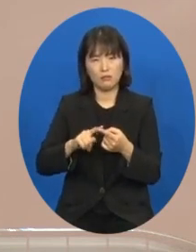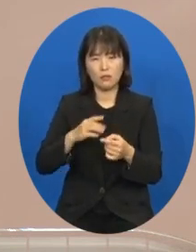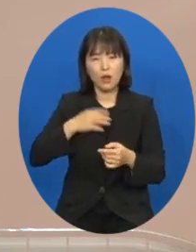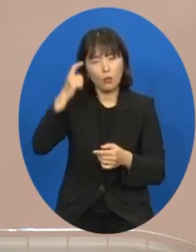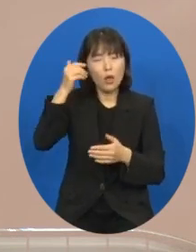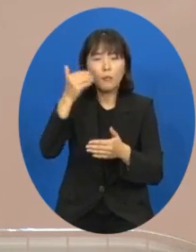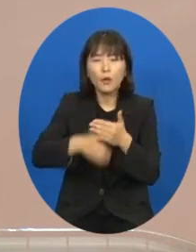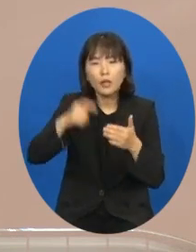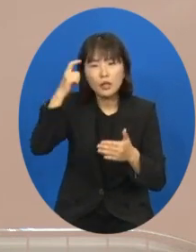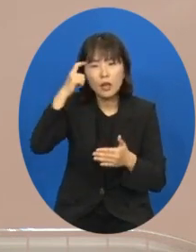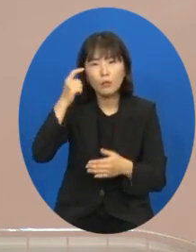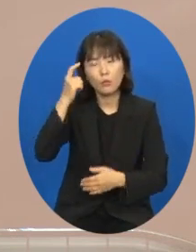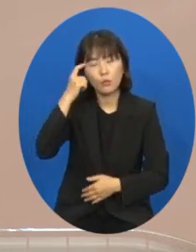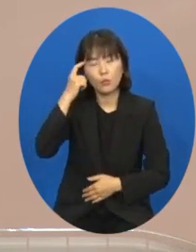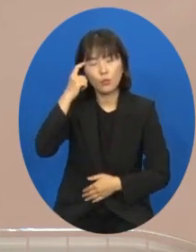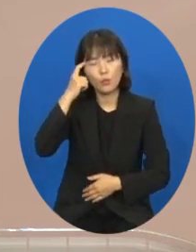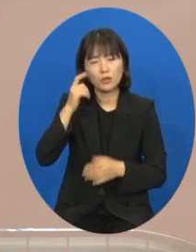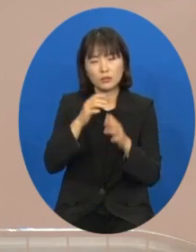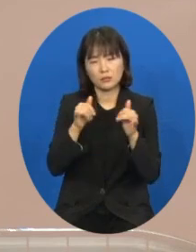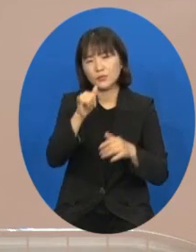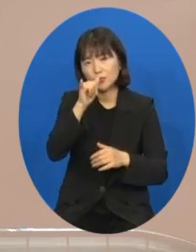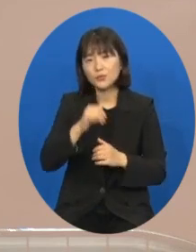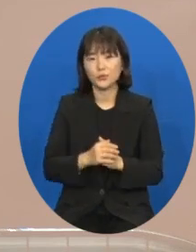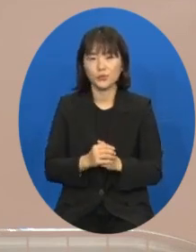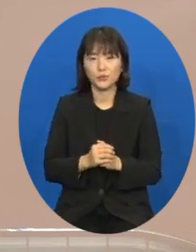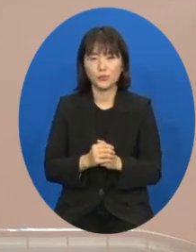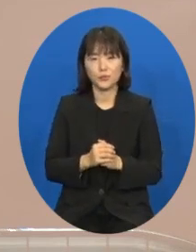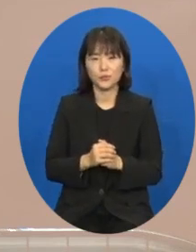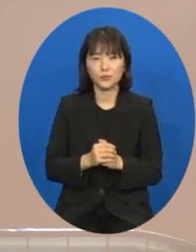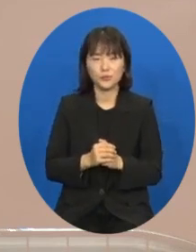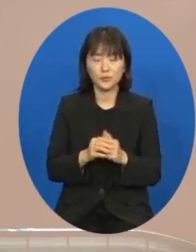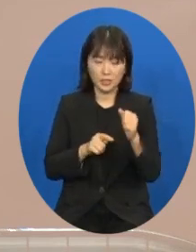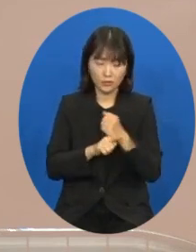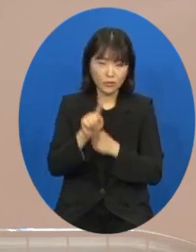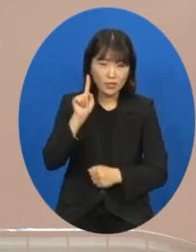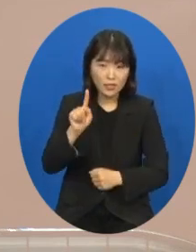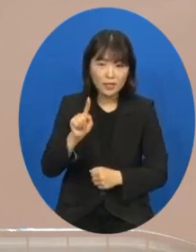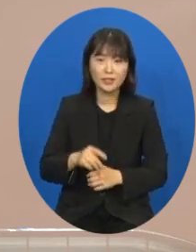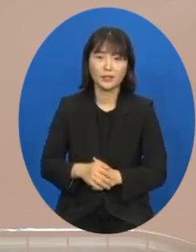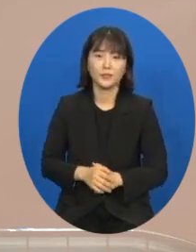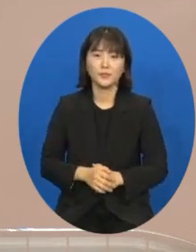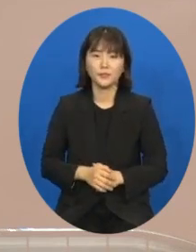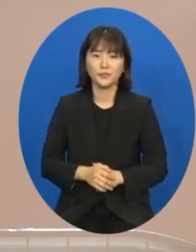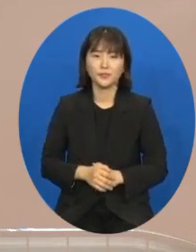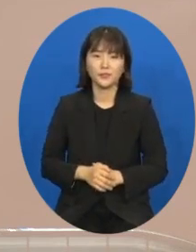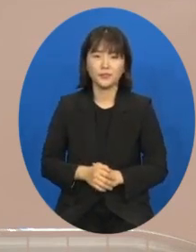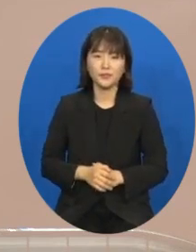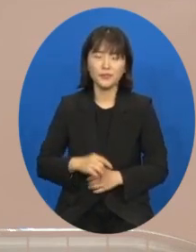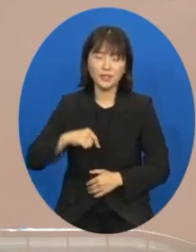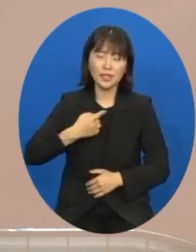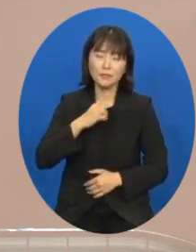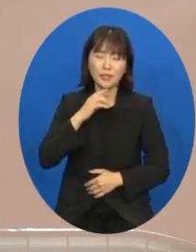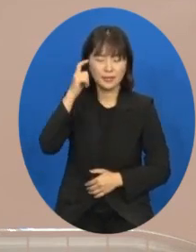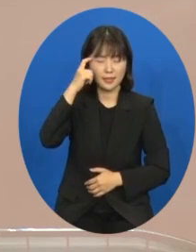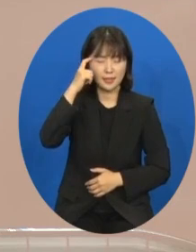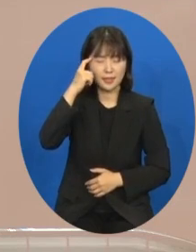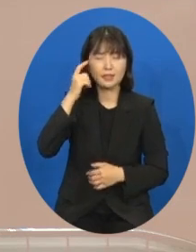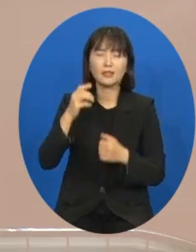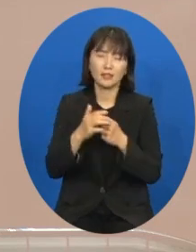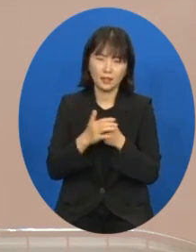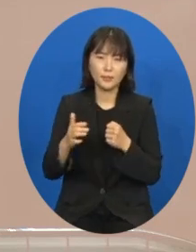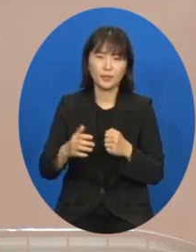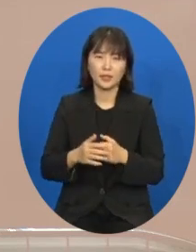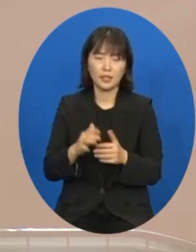소외시키냐 이런 분들이 있으세요. 네. 이유는 하나입니다. 자기만 생각하는 거예요.